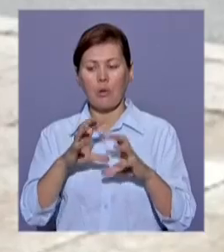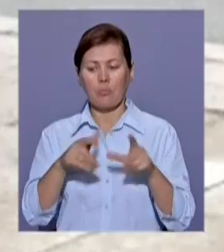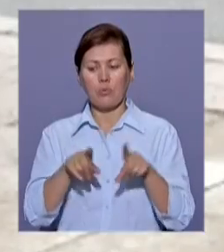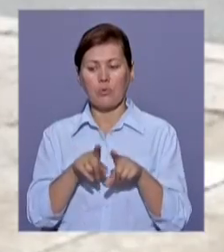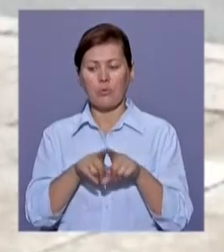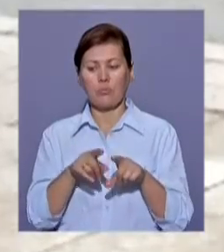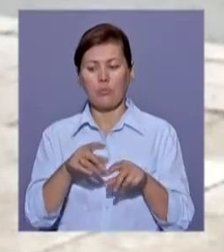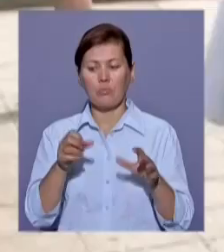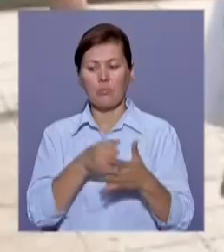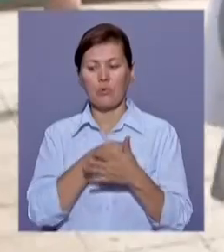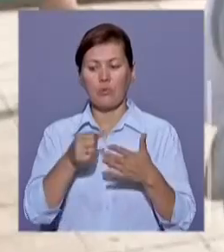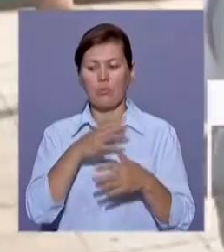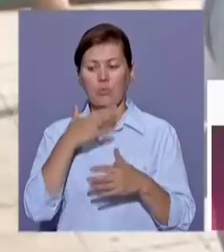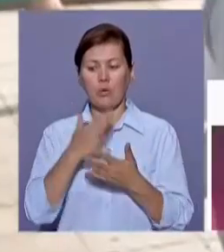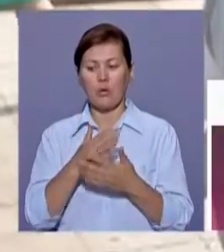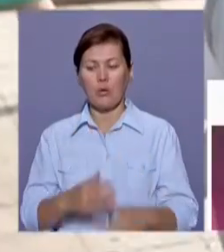аренада әлі жетеріміз көп.